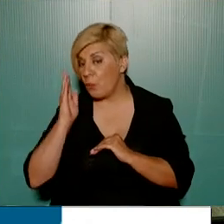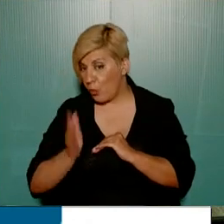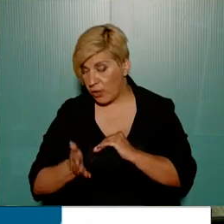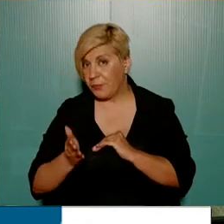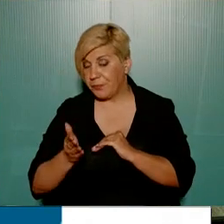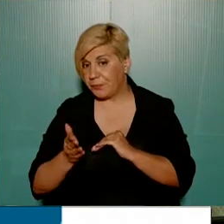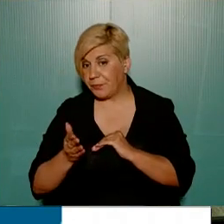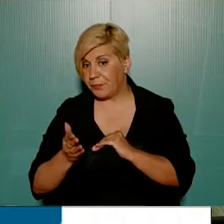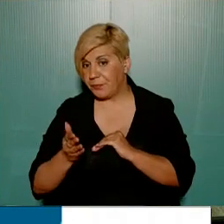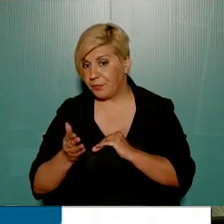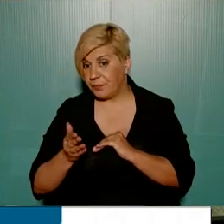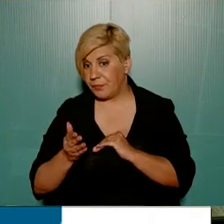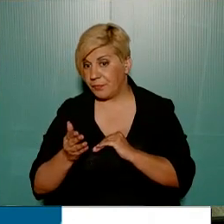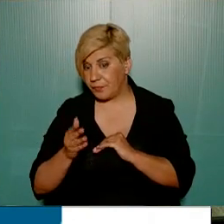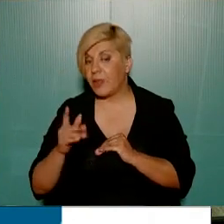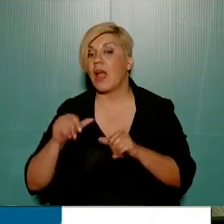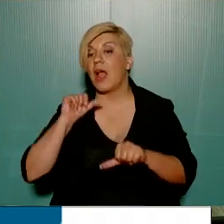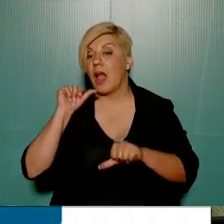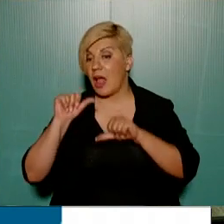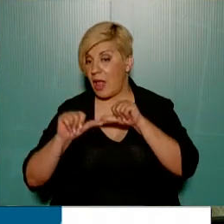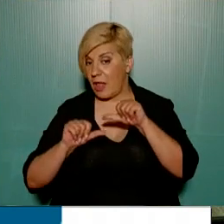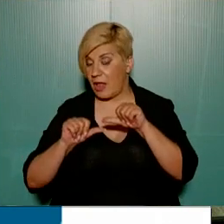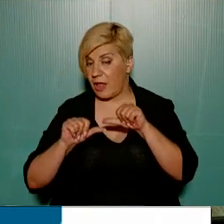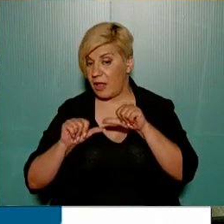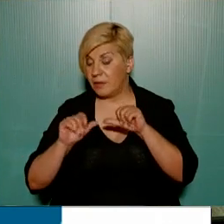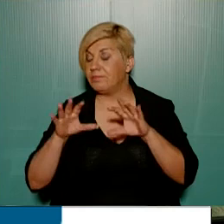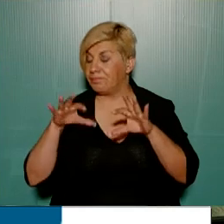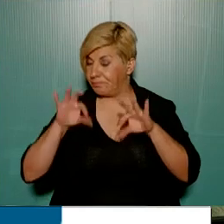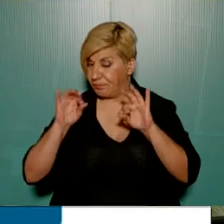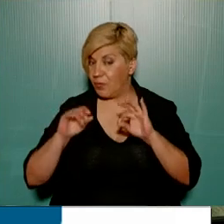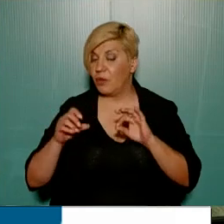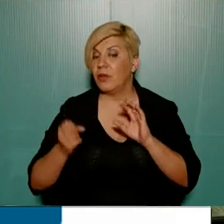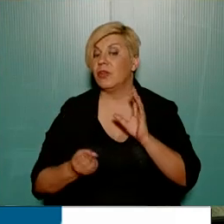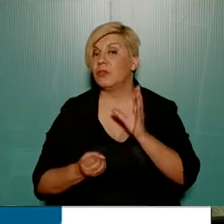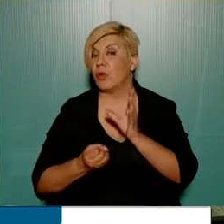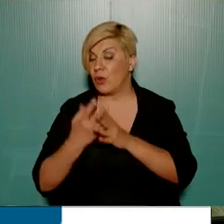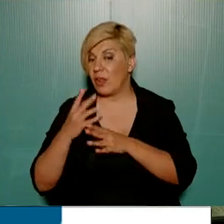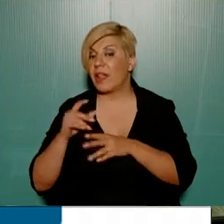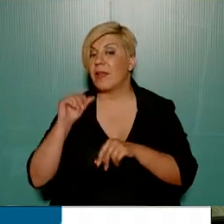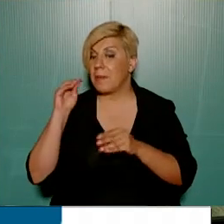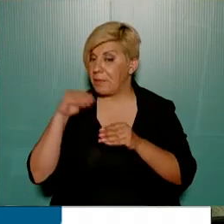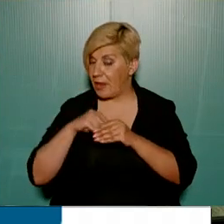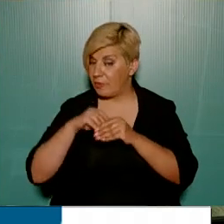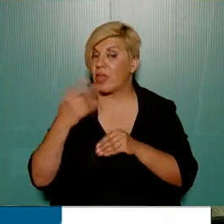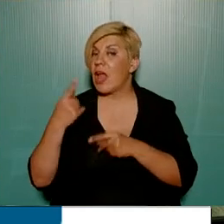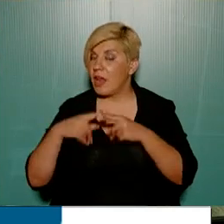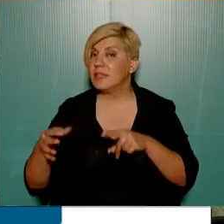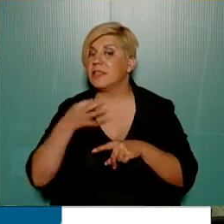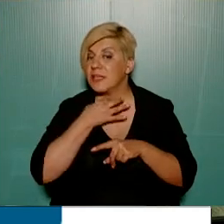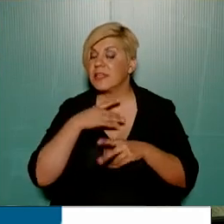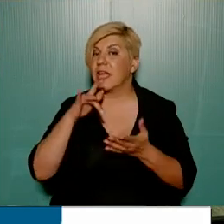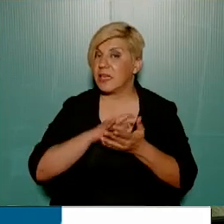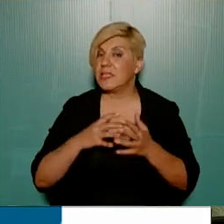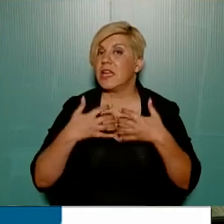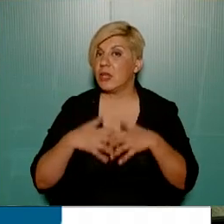από την αλλαγή, καταρχήν στο νέο γουπουσού περιλαμβάνονται και άλλες χρήσεις, κεντρικές λειτουργίες,